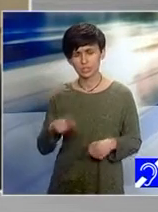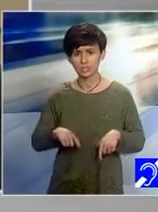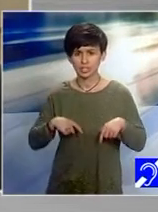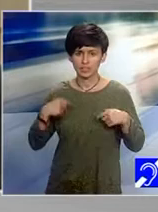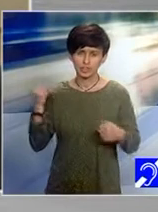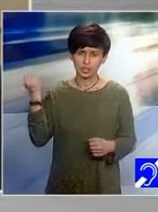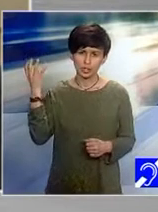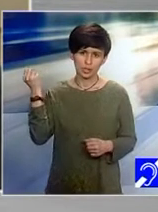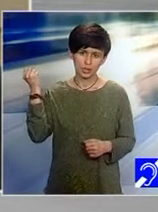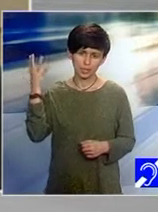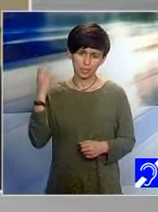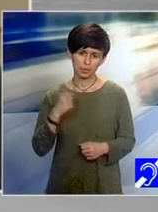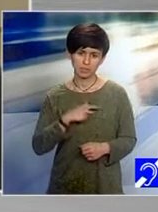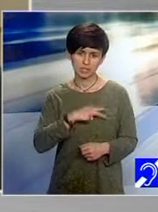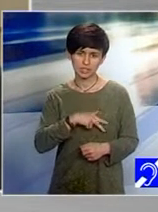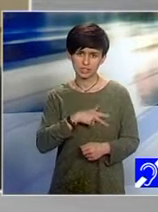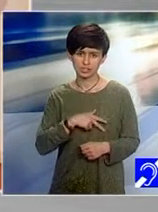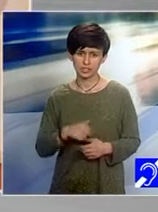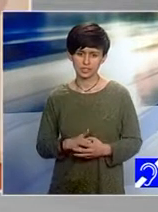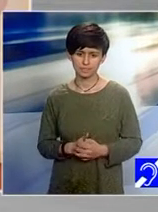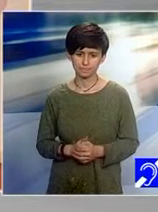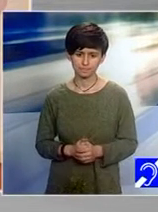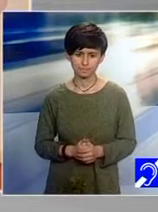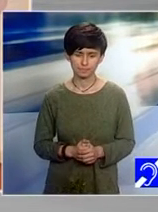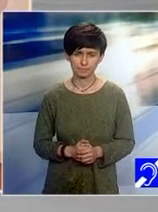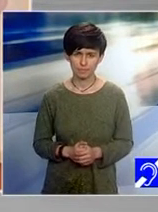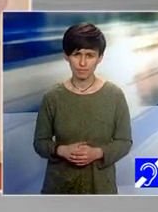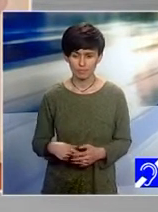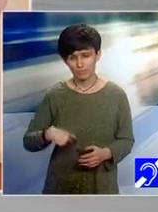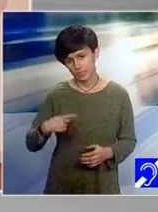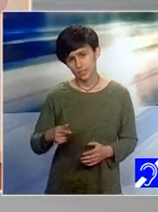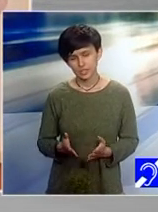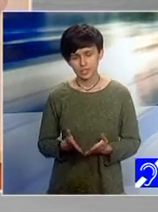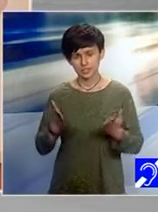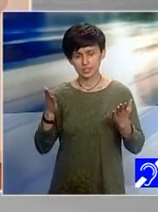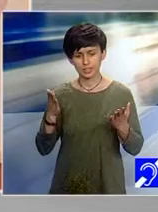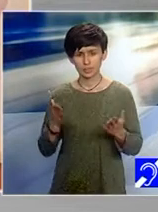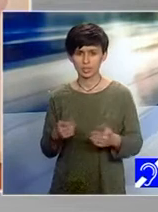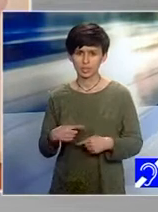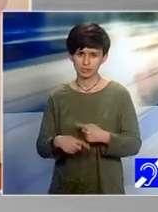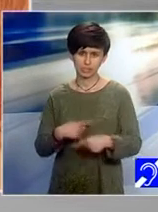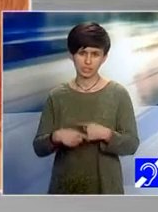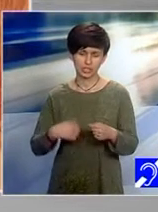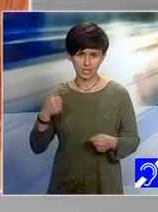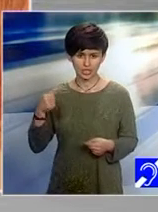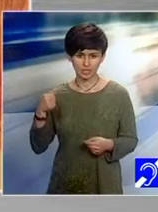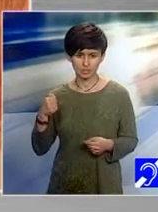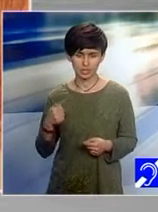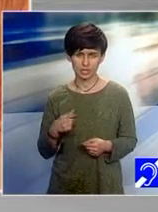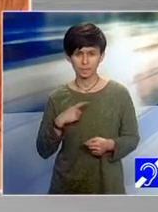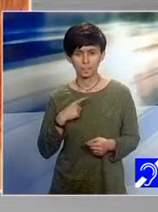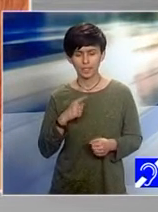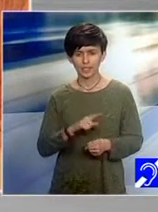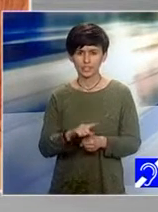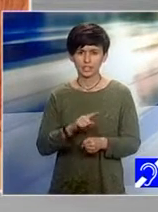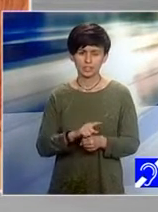s-a răsfirat în zona aceasta europeană și nu numai. Dincolo de acest omagiu adus moștenirii armene, este un lucru frumos